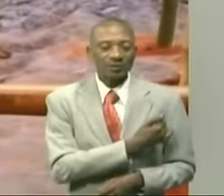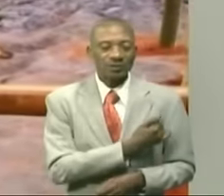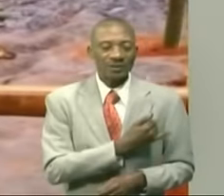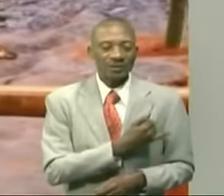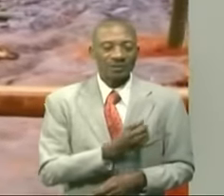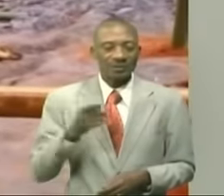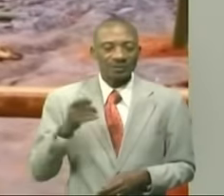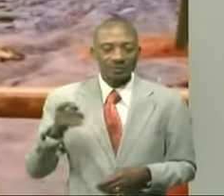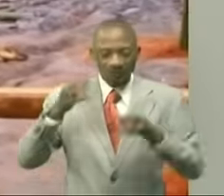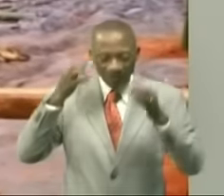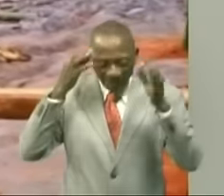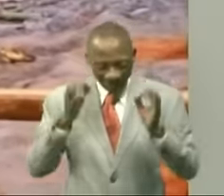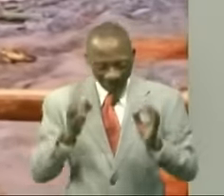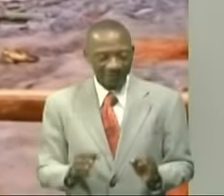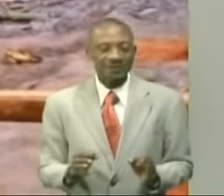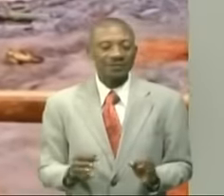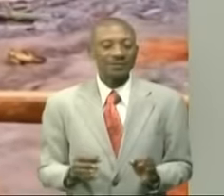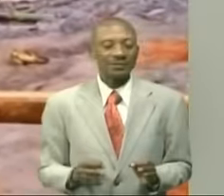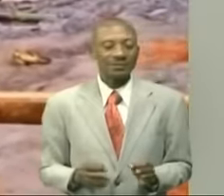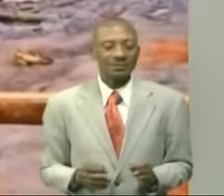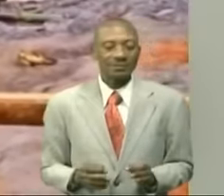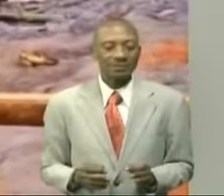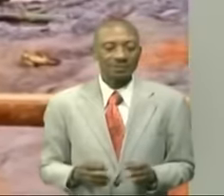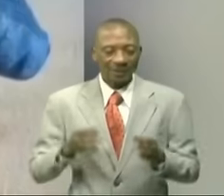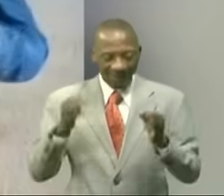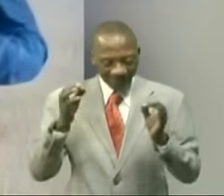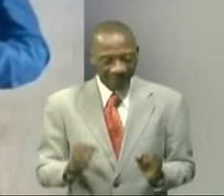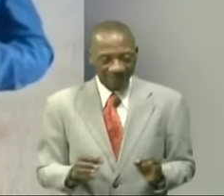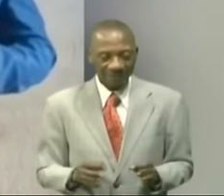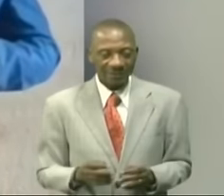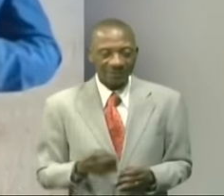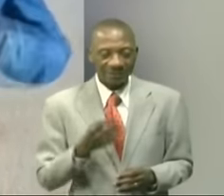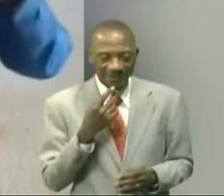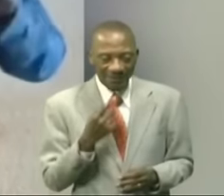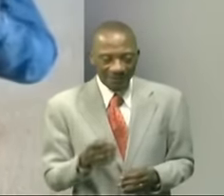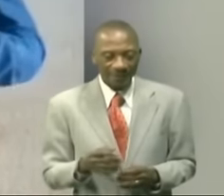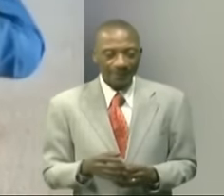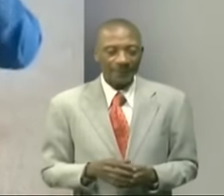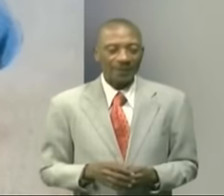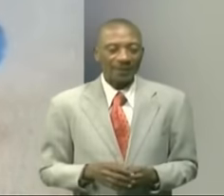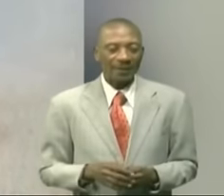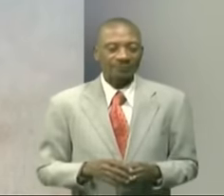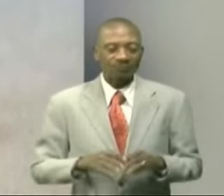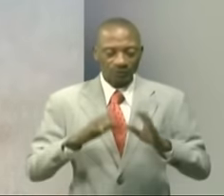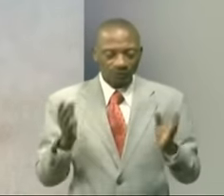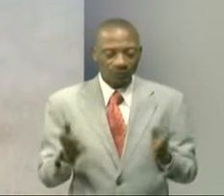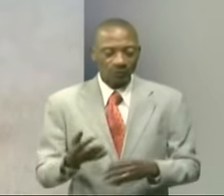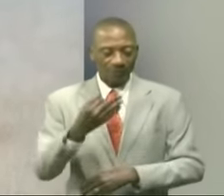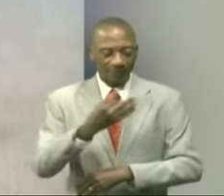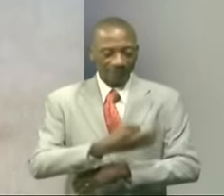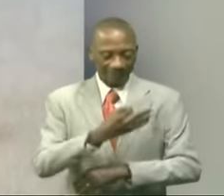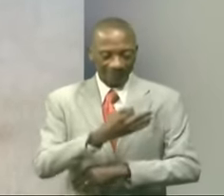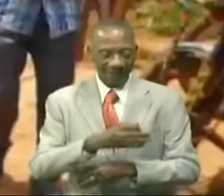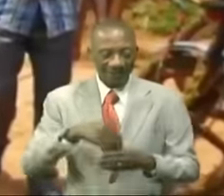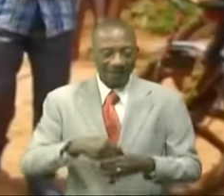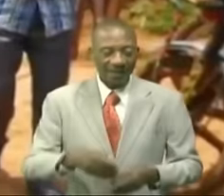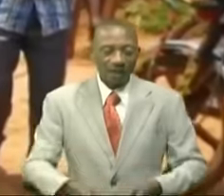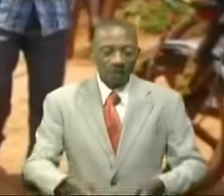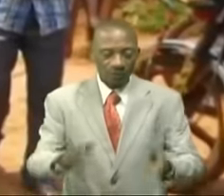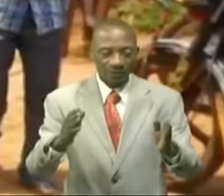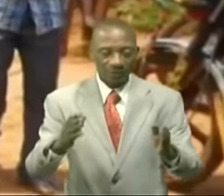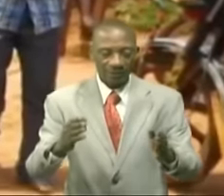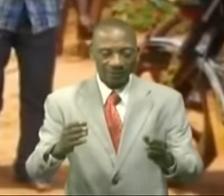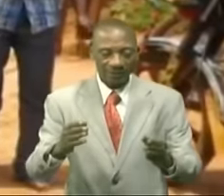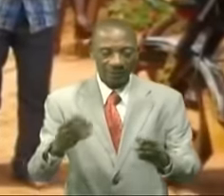militaires et policières illégales érigées dans les territoires de Mahagui, d'arrêter